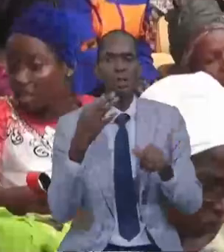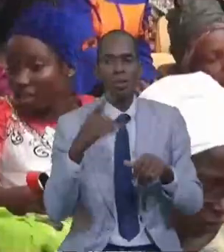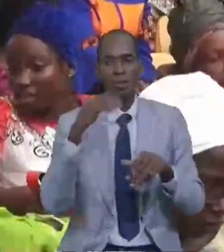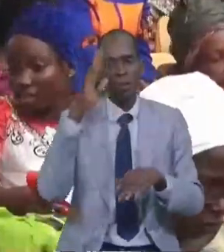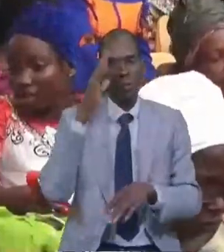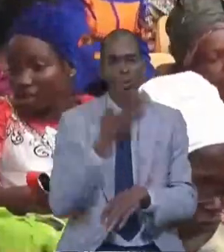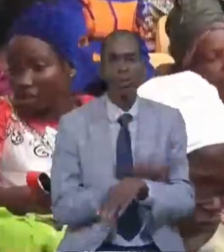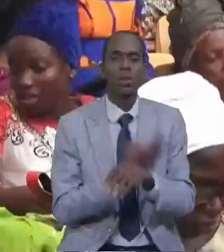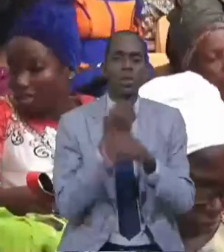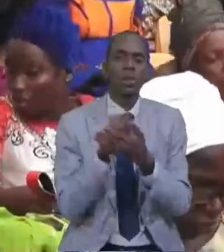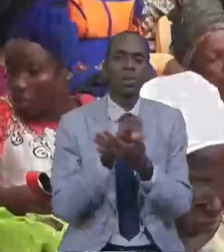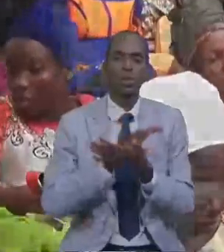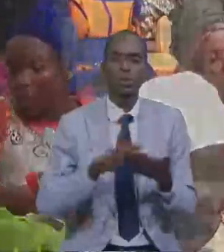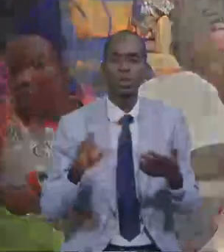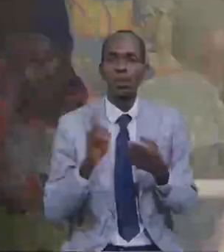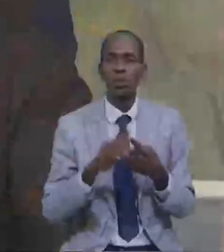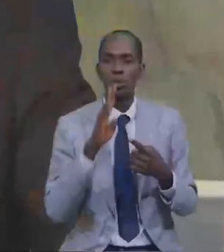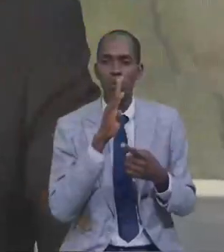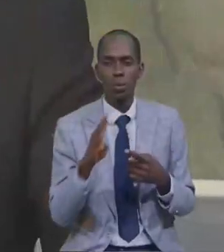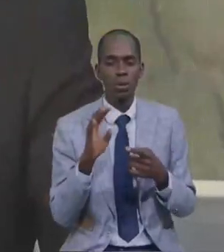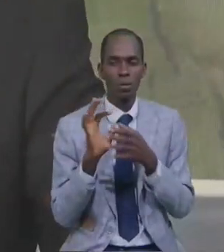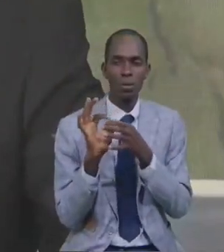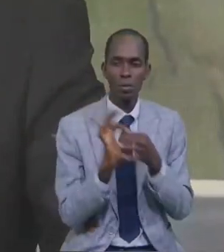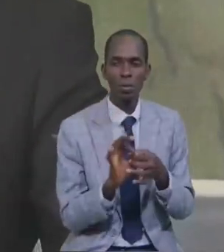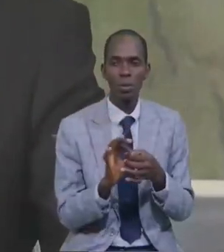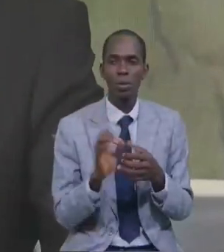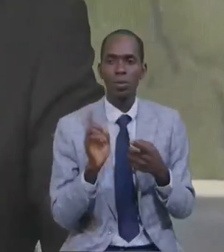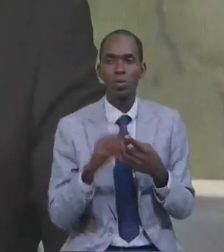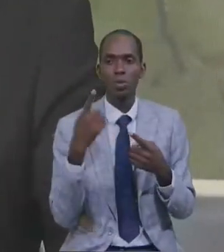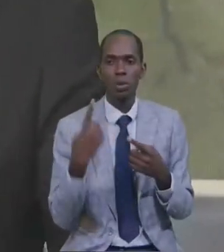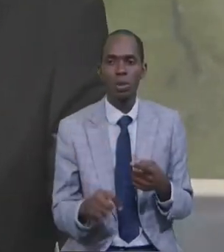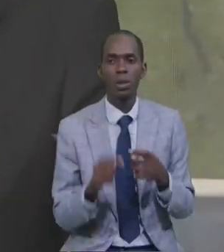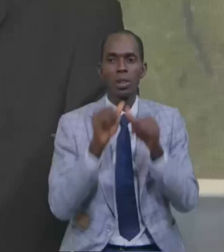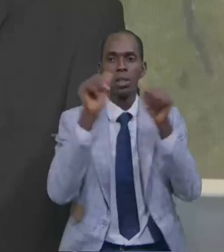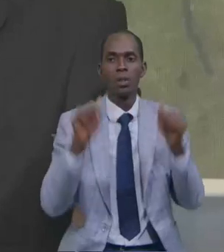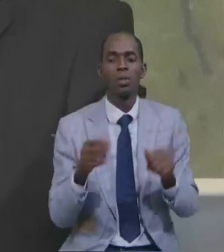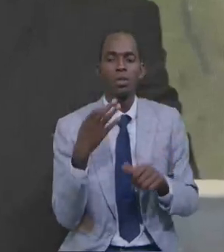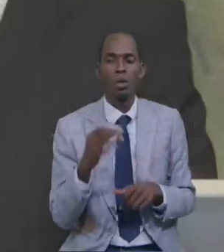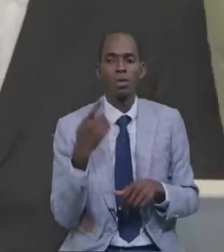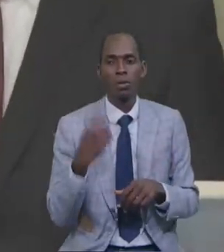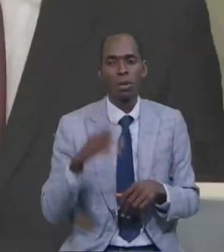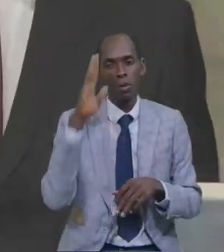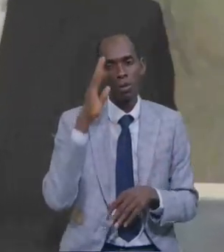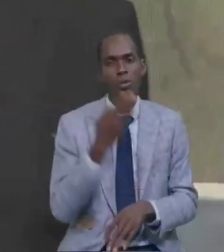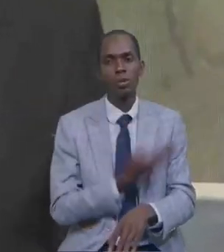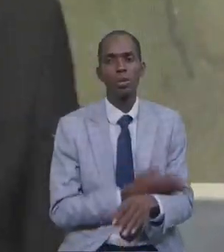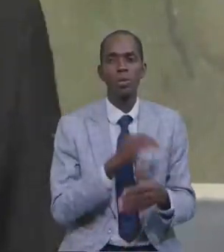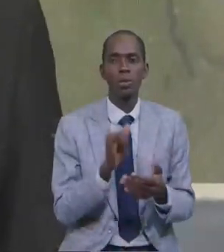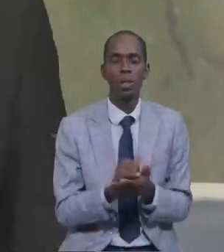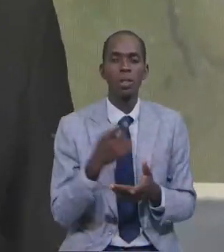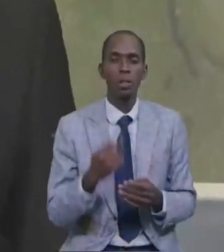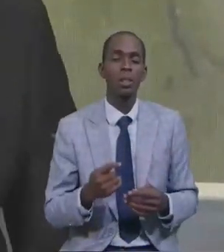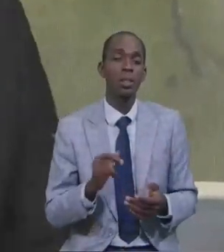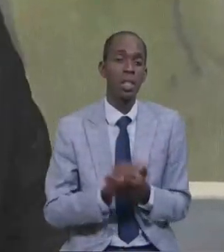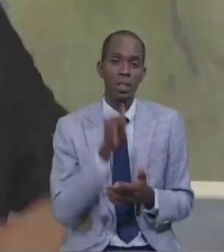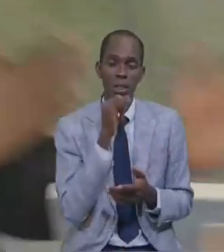Fils, afin que la vie que nous menons, les pensons que nous avons, les plans